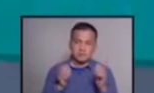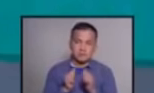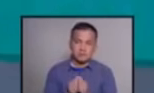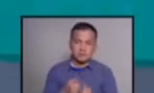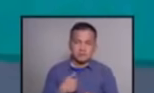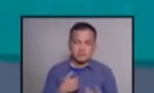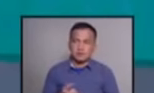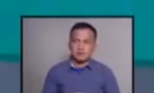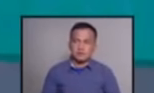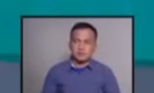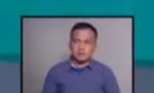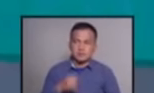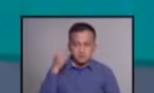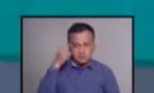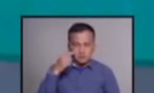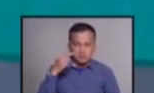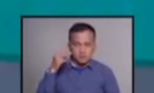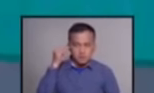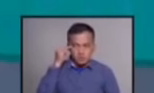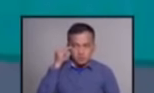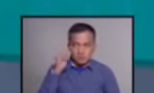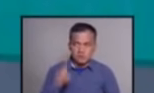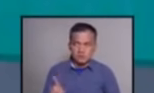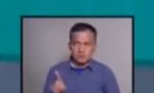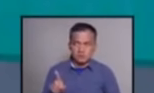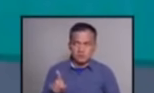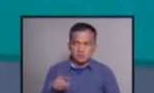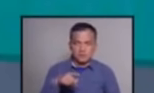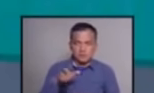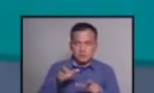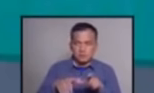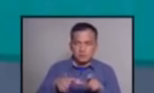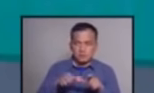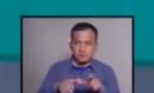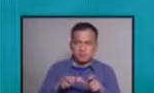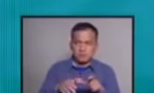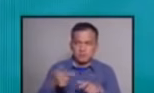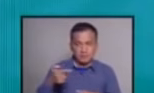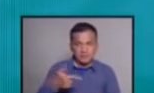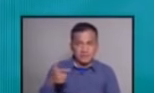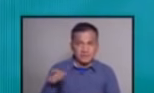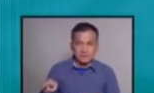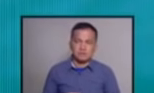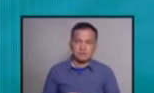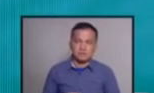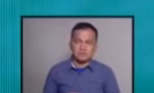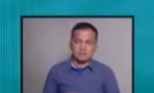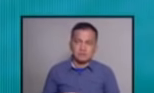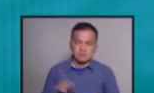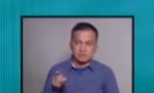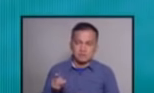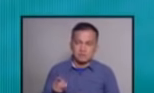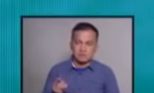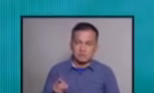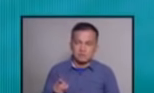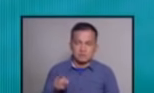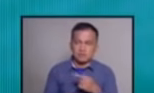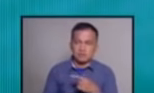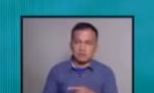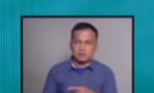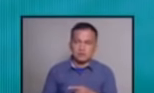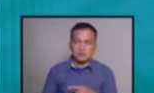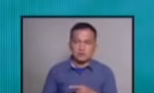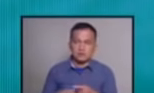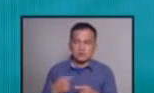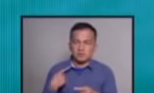Kasama ko po ngayon si Sir Zosimo Muñoz. Isa po siyang PWD. Nabaril po kasi siya. At ngayon po, siya po ay hindi na nakapagtrabaho